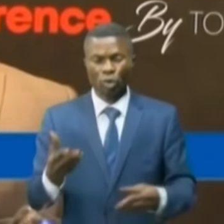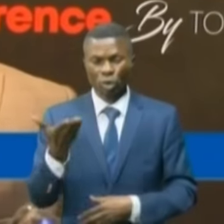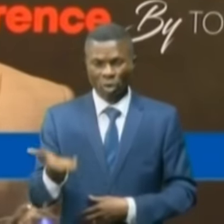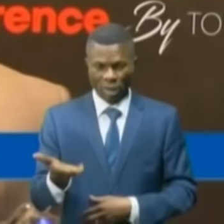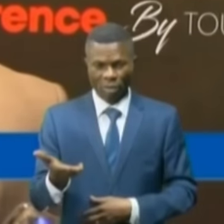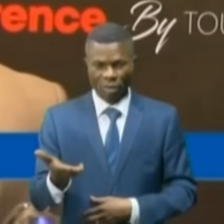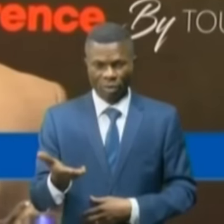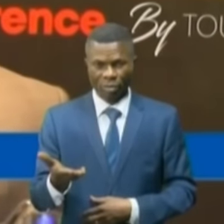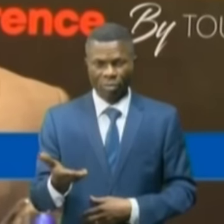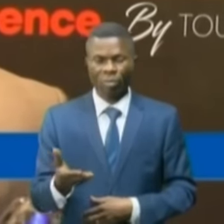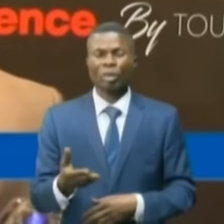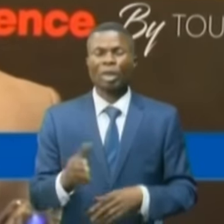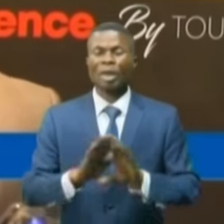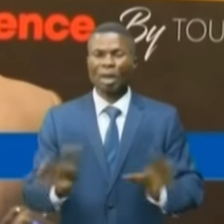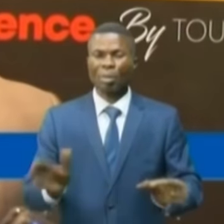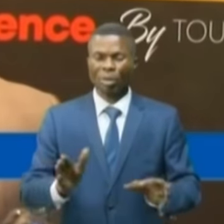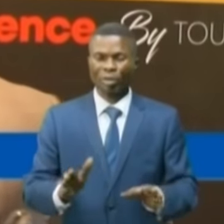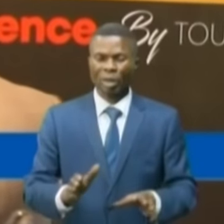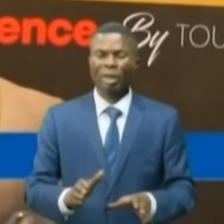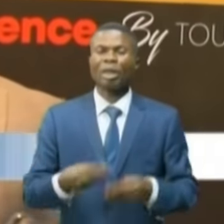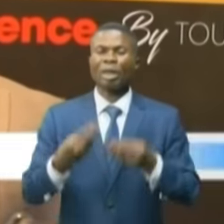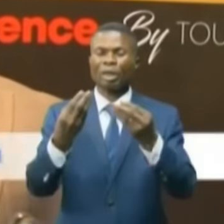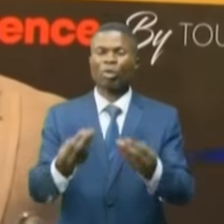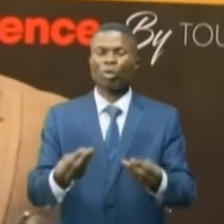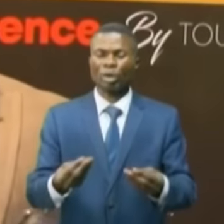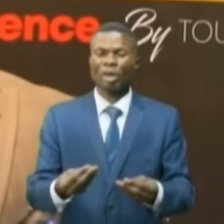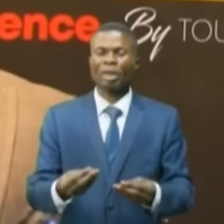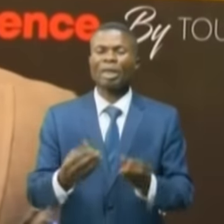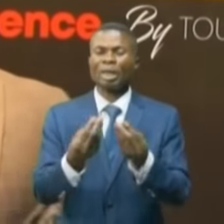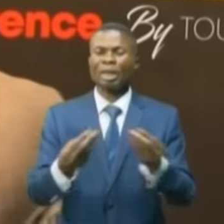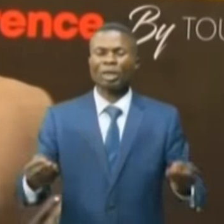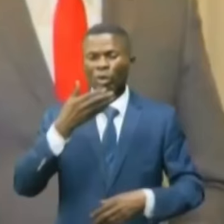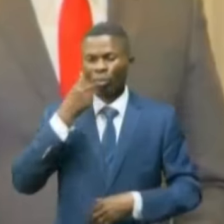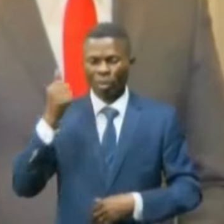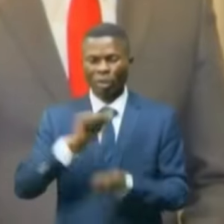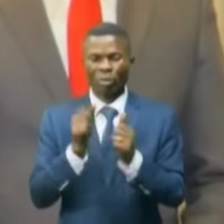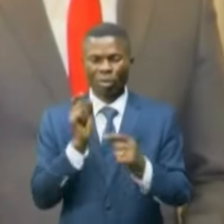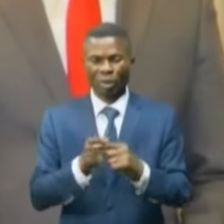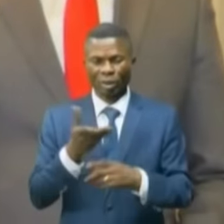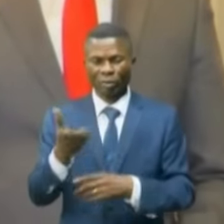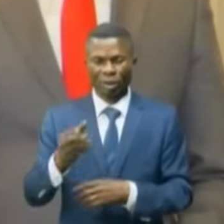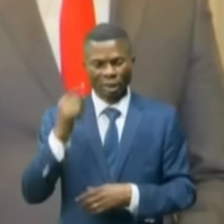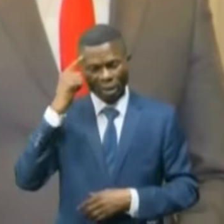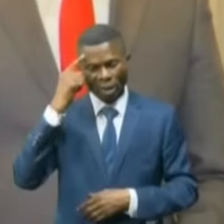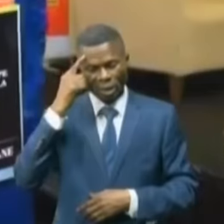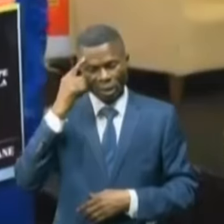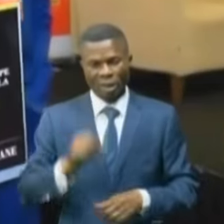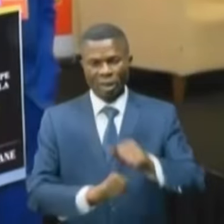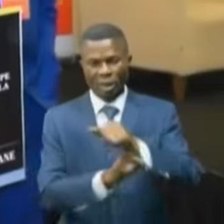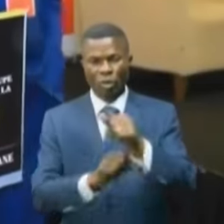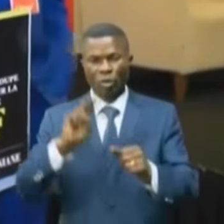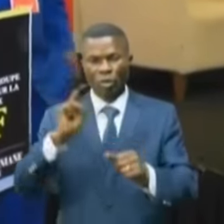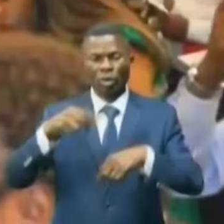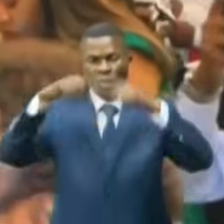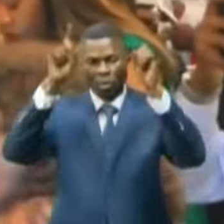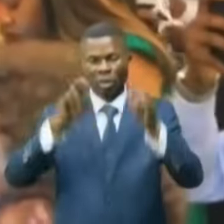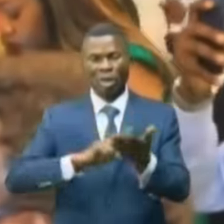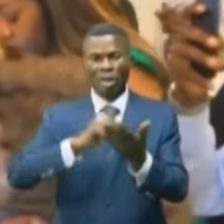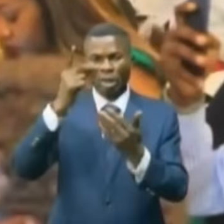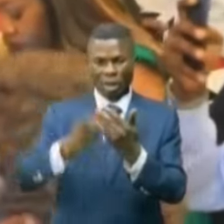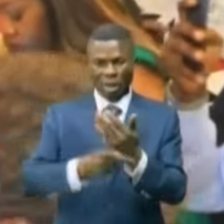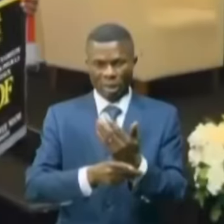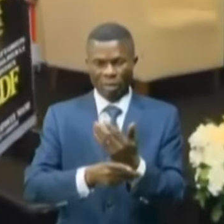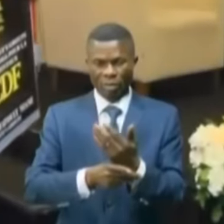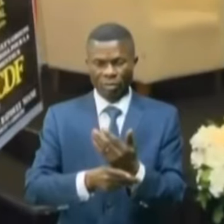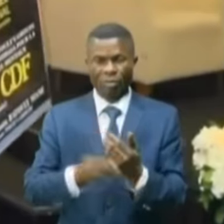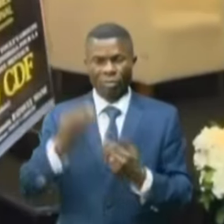solutions idoines capables de pallier à des différentes difficultés. Soucieux d'accompagner la deuxième édition du programme Ecosimba Time,